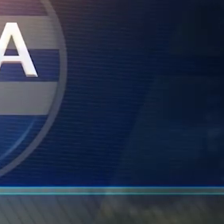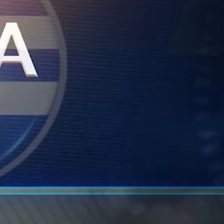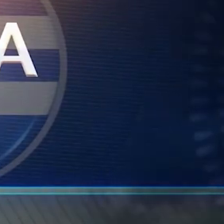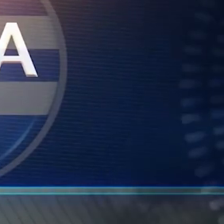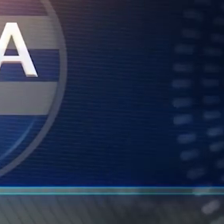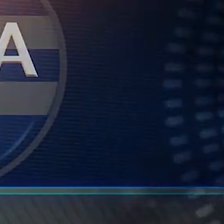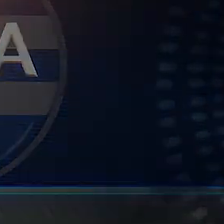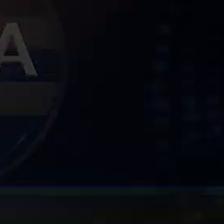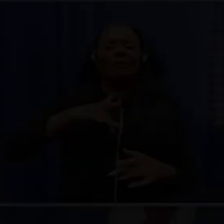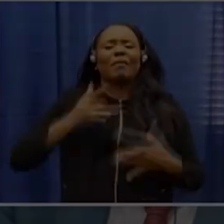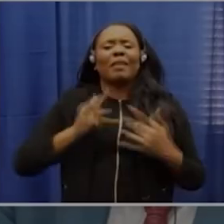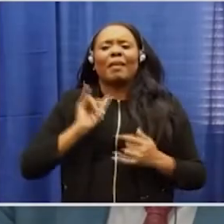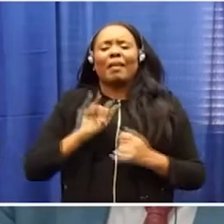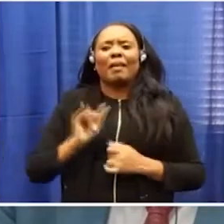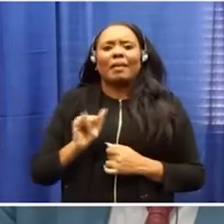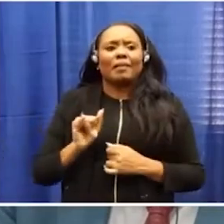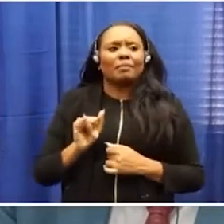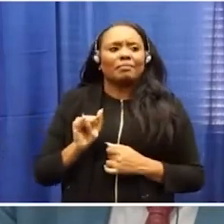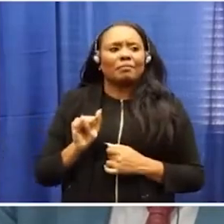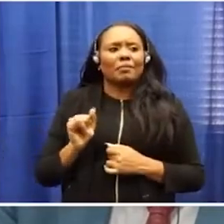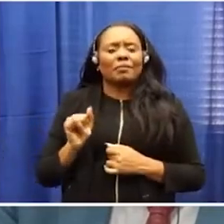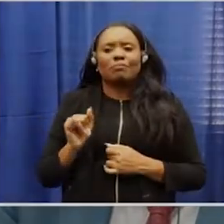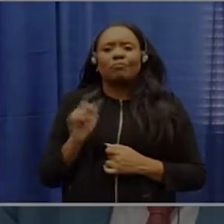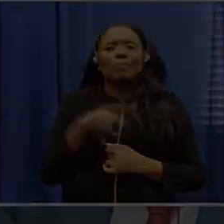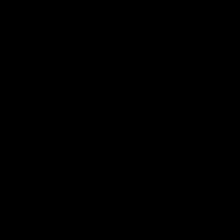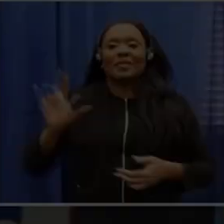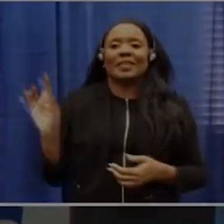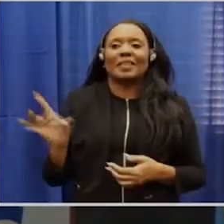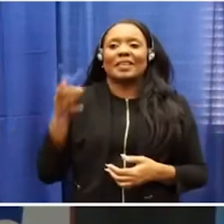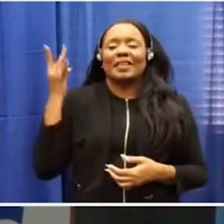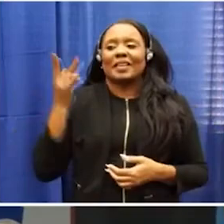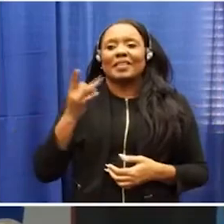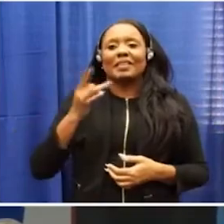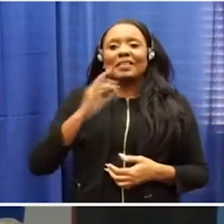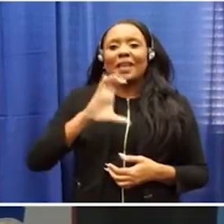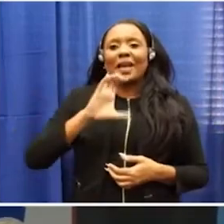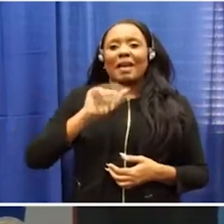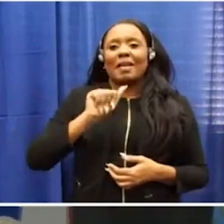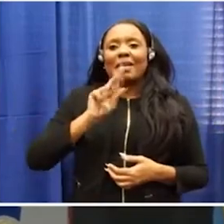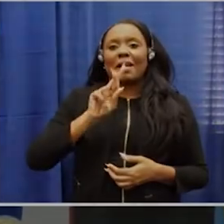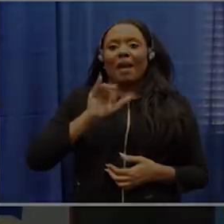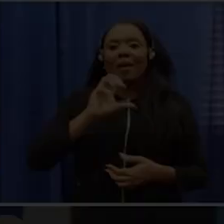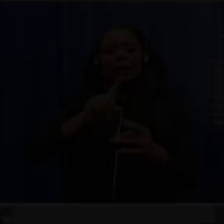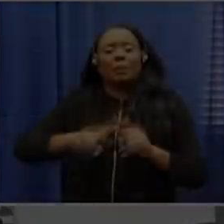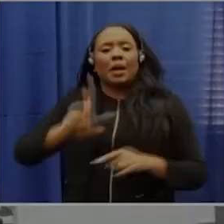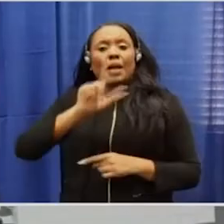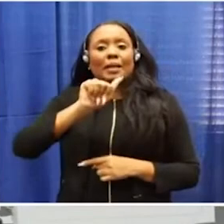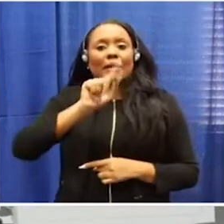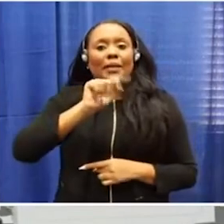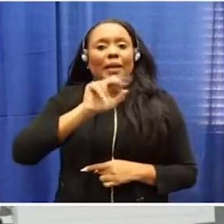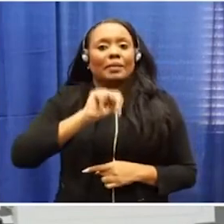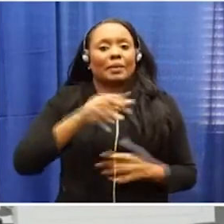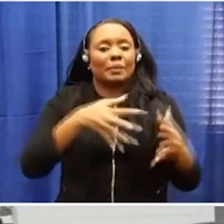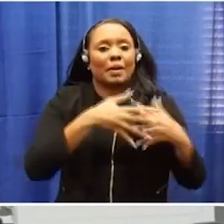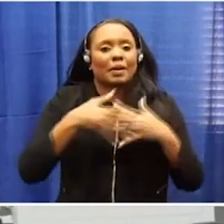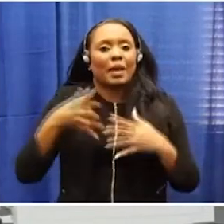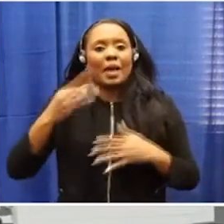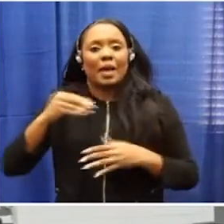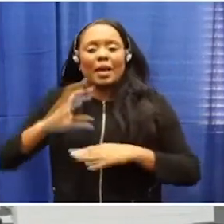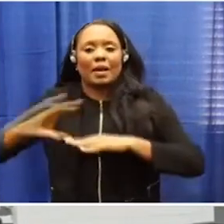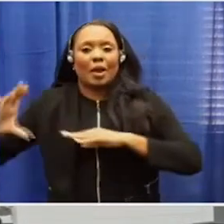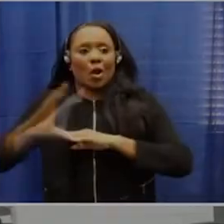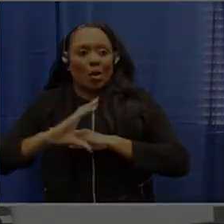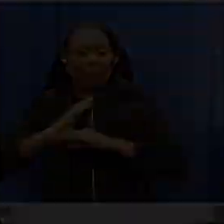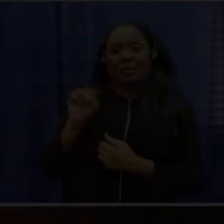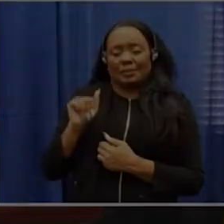benadrukt dat de relatie tussen de regionale organisatie en Cuba constant is gebleven, ondanks de